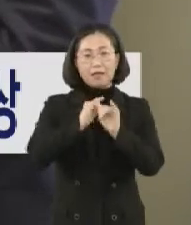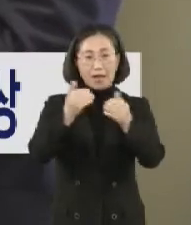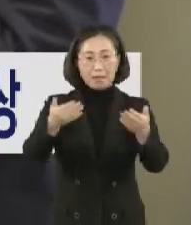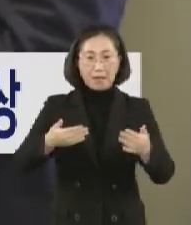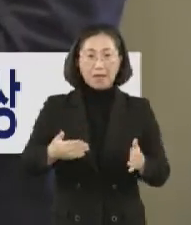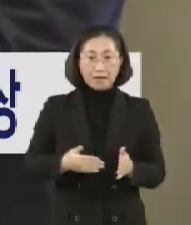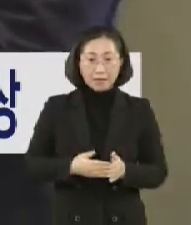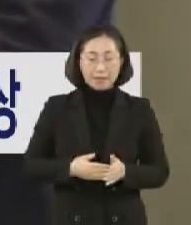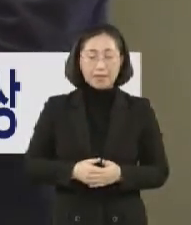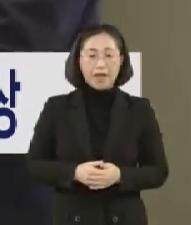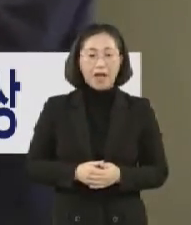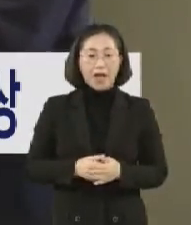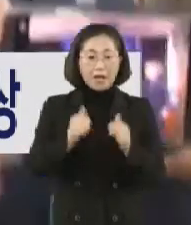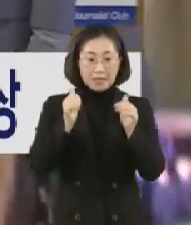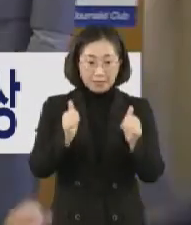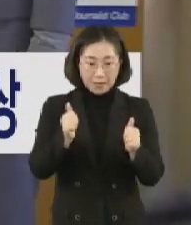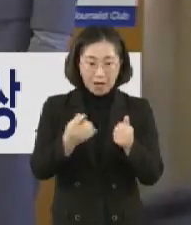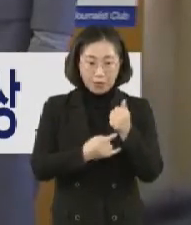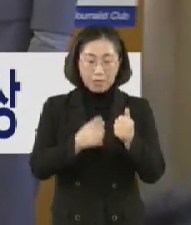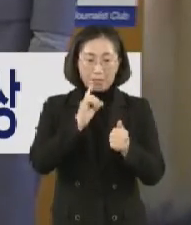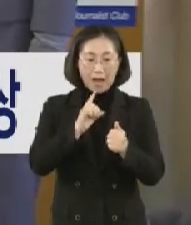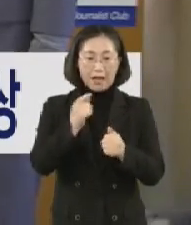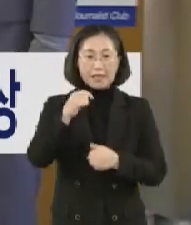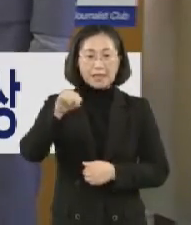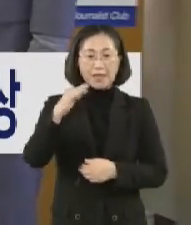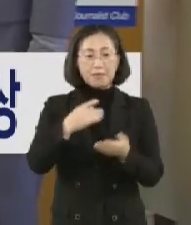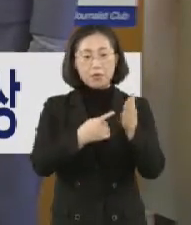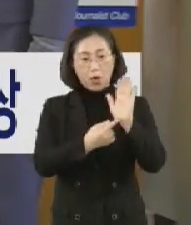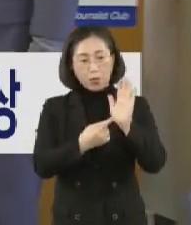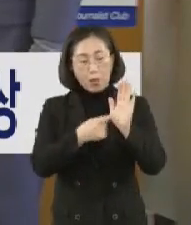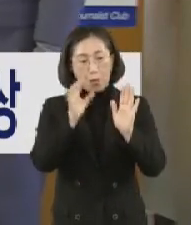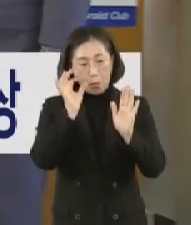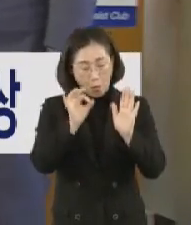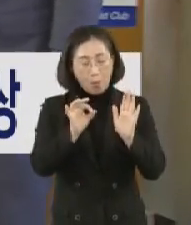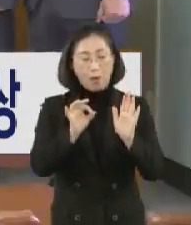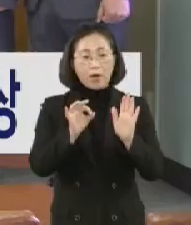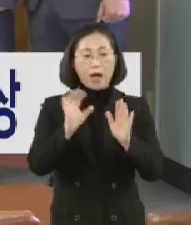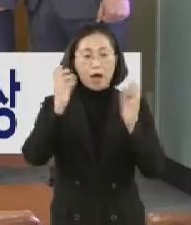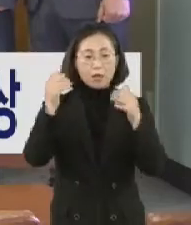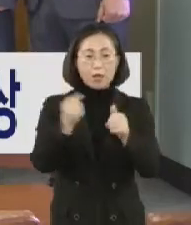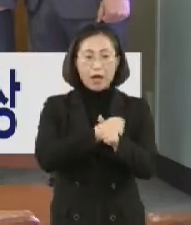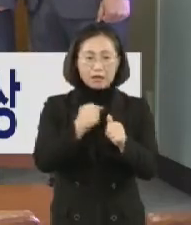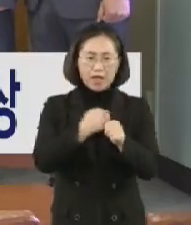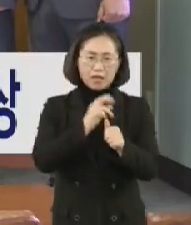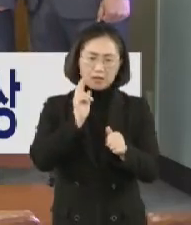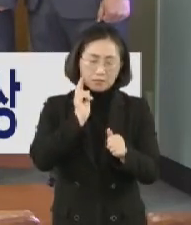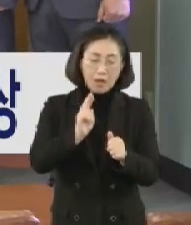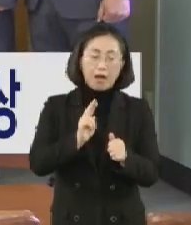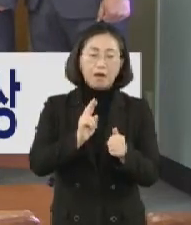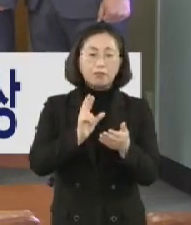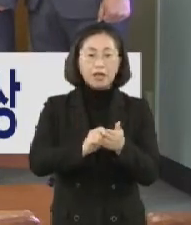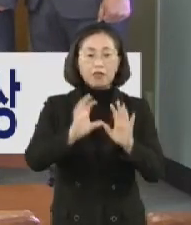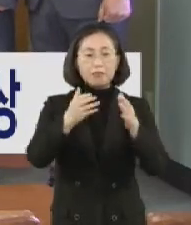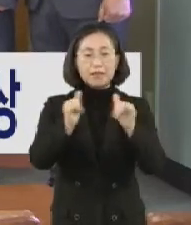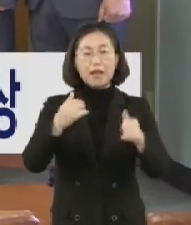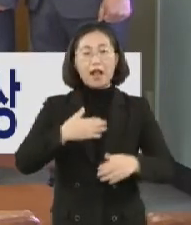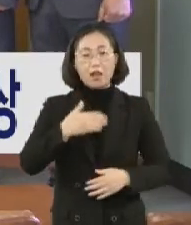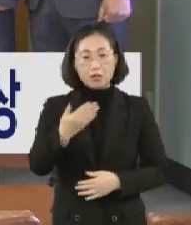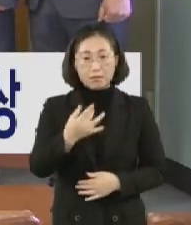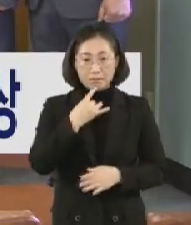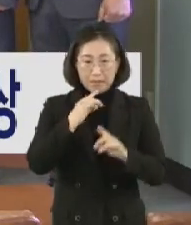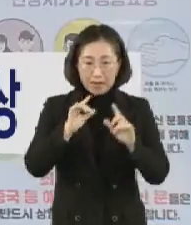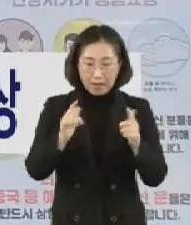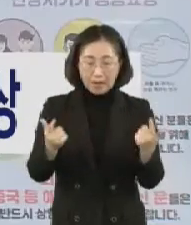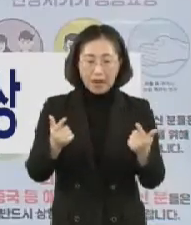수상했습니다 심사위원들은 이번 tjb 의 연속기획 보도가 아동학대의 심각성을 전 국민들에게 알렸을 뿐